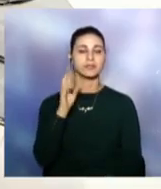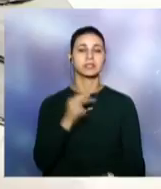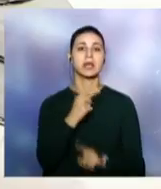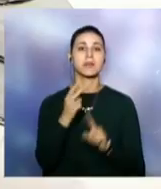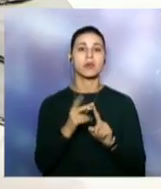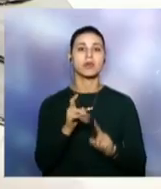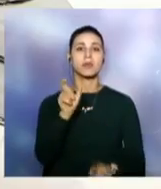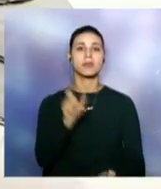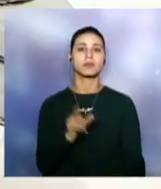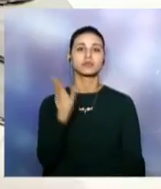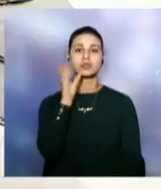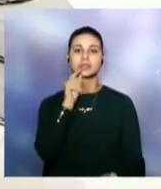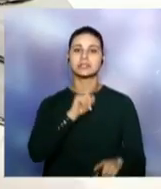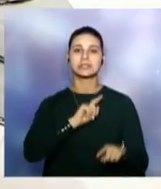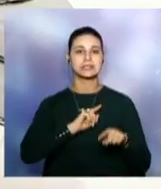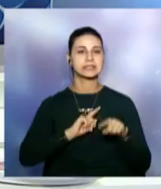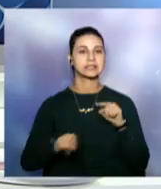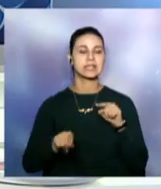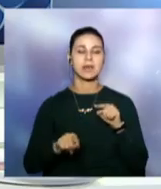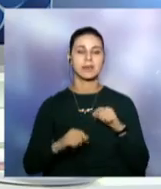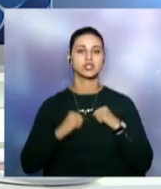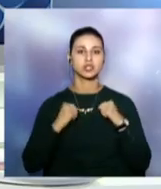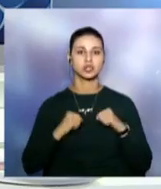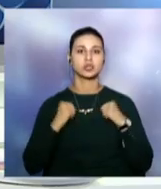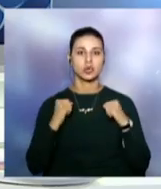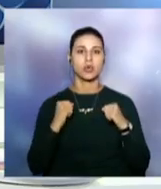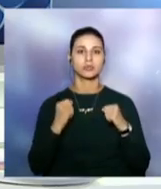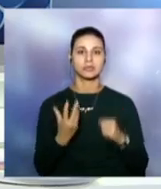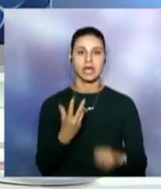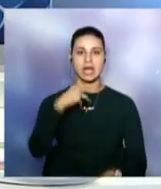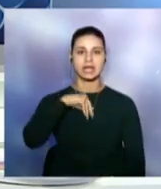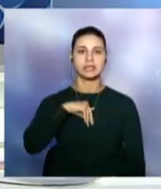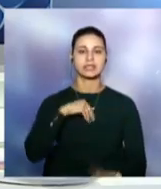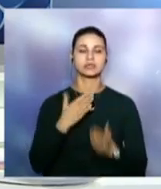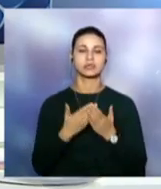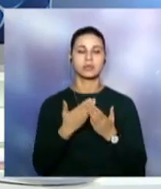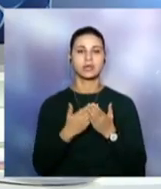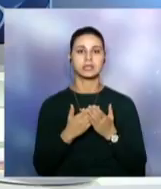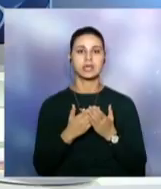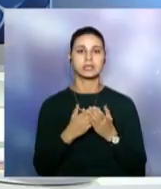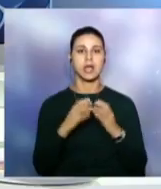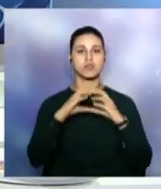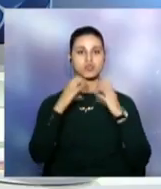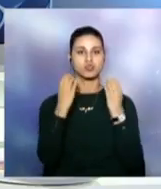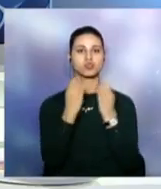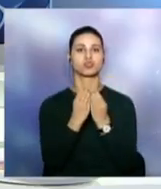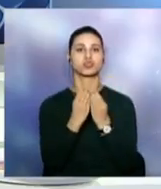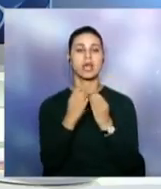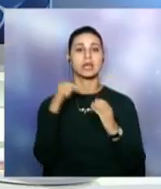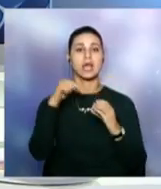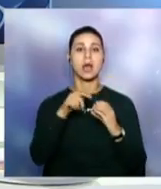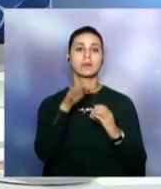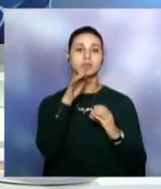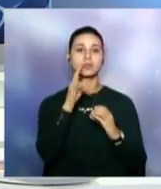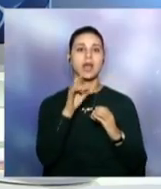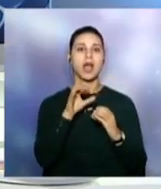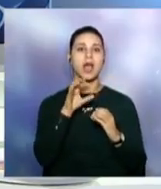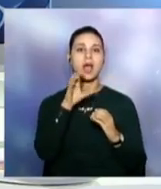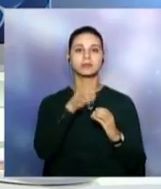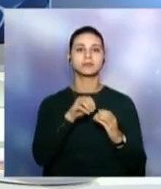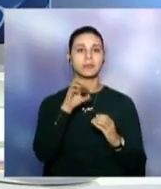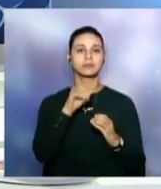როდესაც ბავშვი სწრაფად ცდილობს გადასანსლოს, მაგალითად ბურგერი ასეთ დროს მას